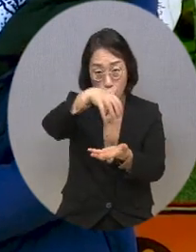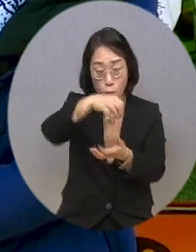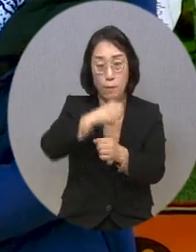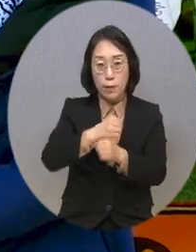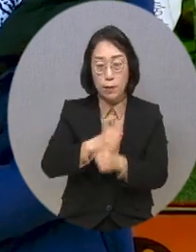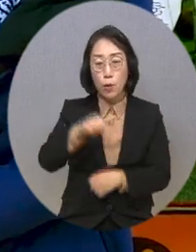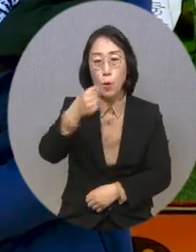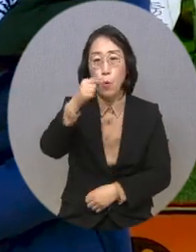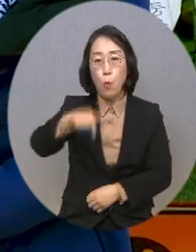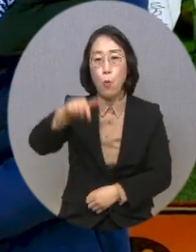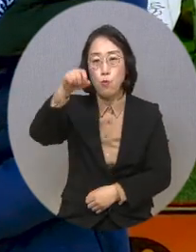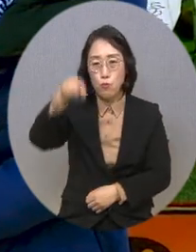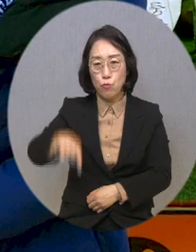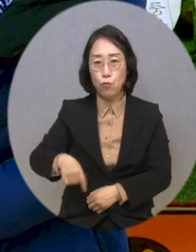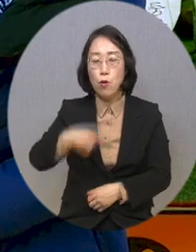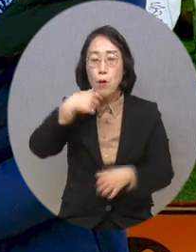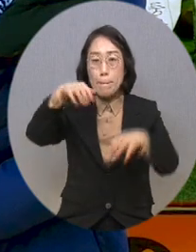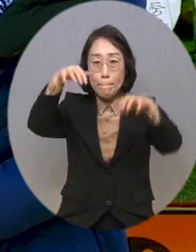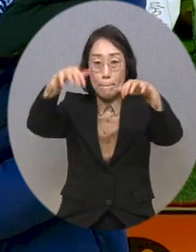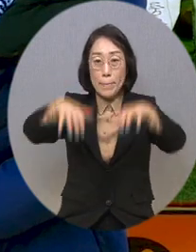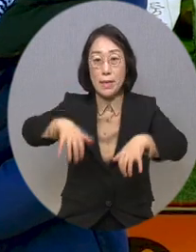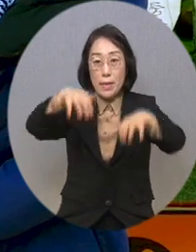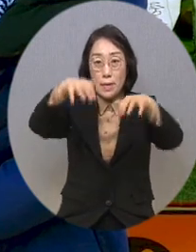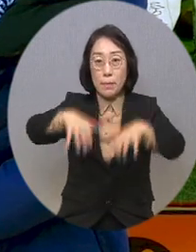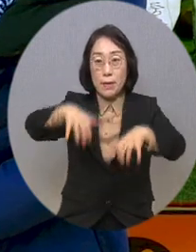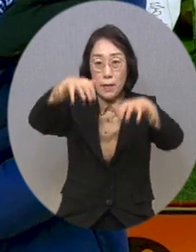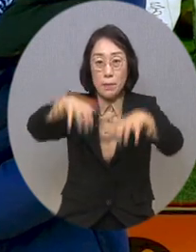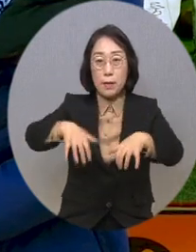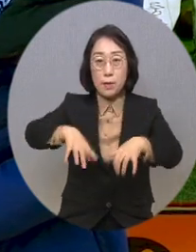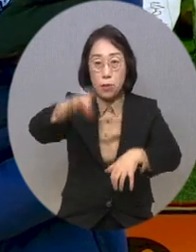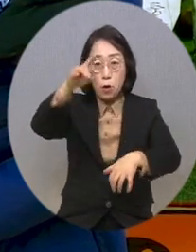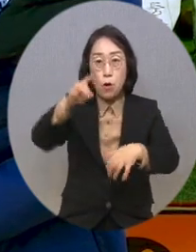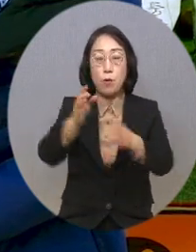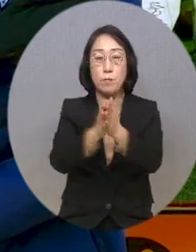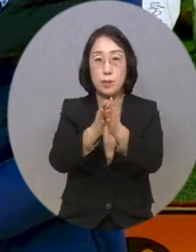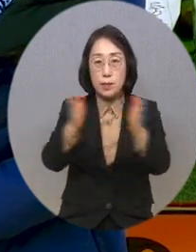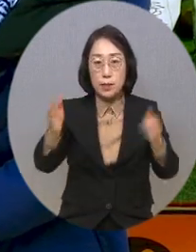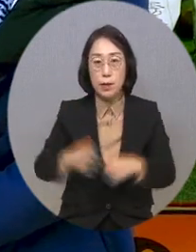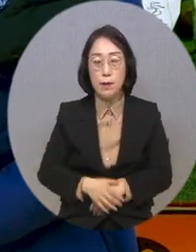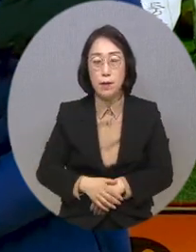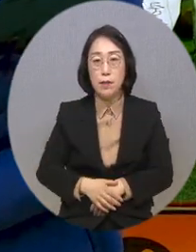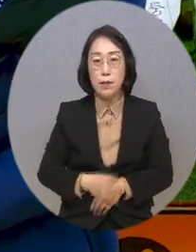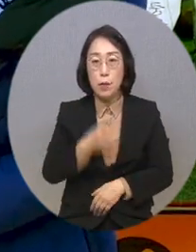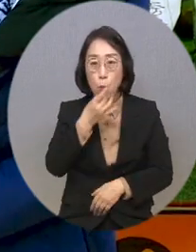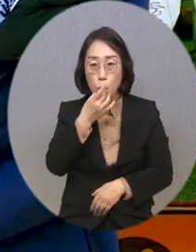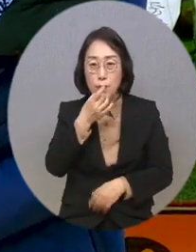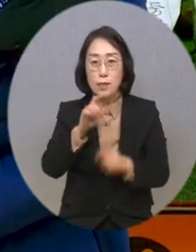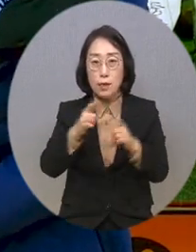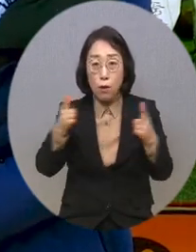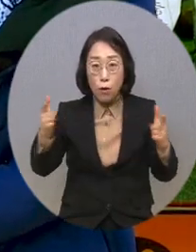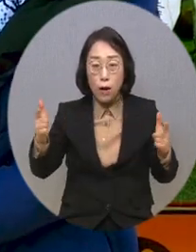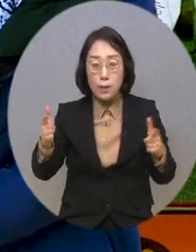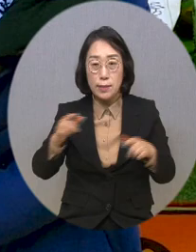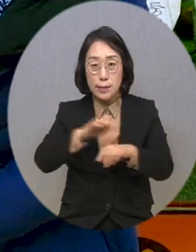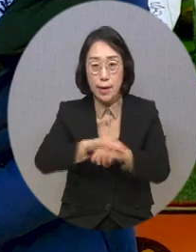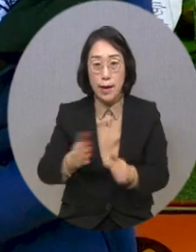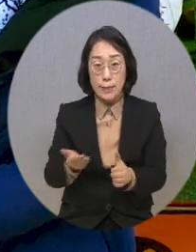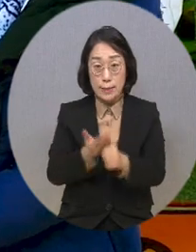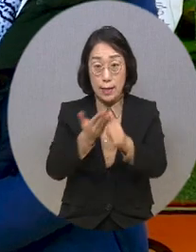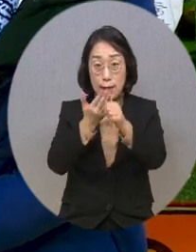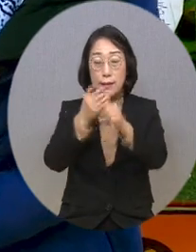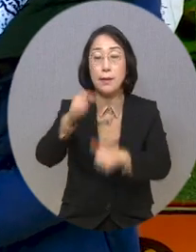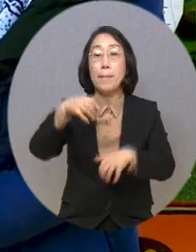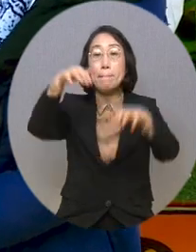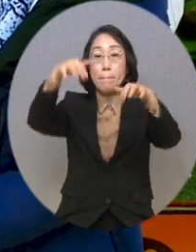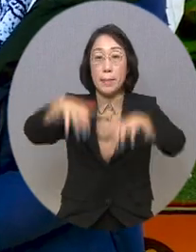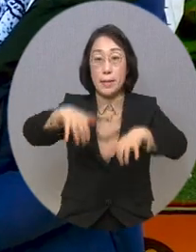고구라는 절기가 봄비가 이렇게 첫 봄비가 오면서 곡물들이 이렇게 풍성하게 자라날 수 있는 이런 시기를 고구라고